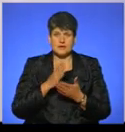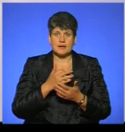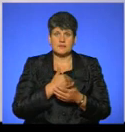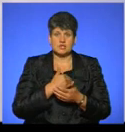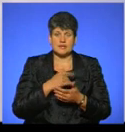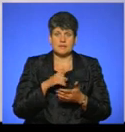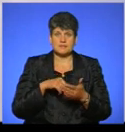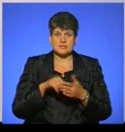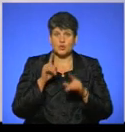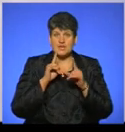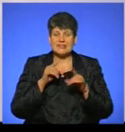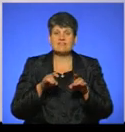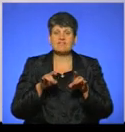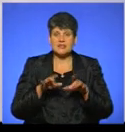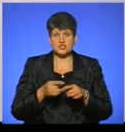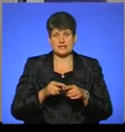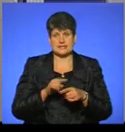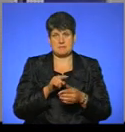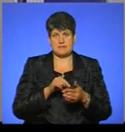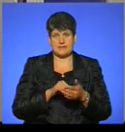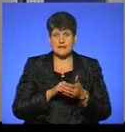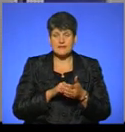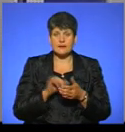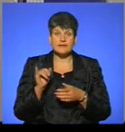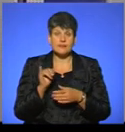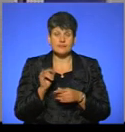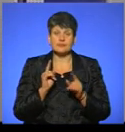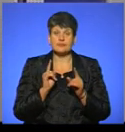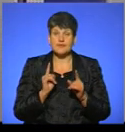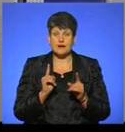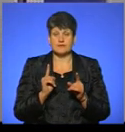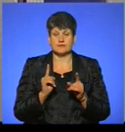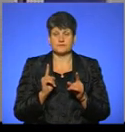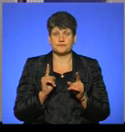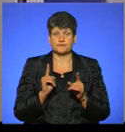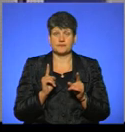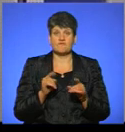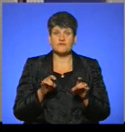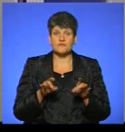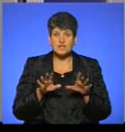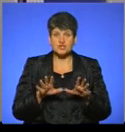ради вирішити це питання і навіть вирішити за рахунок